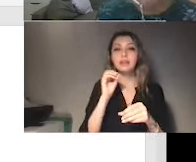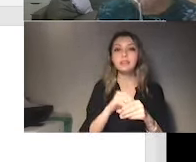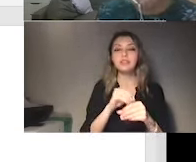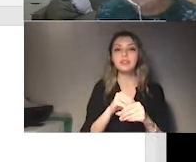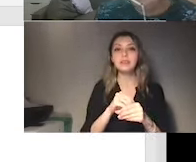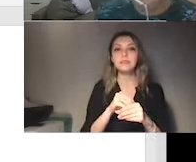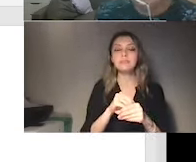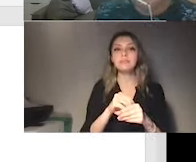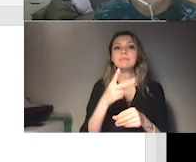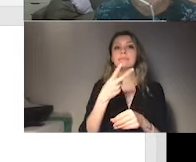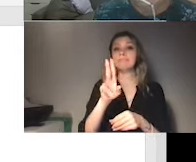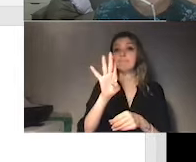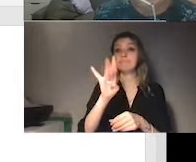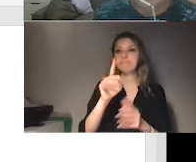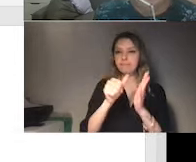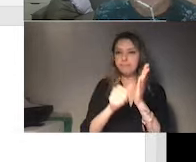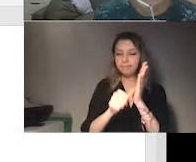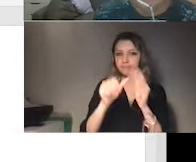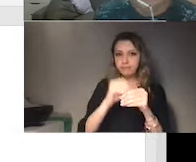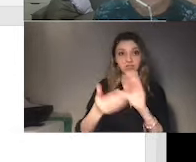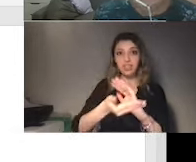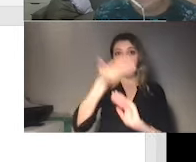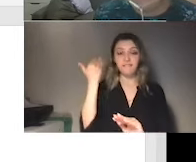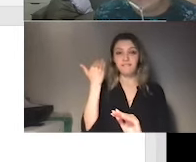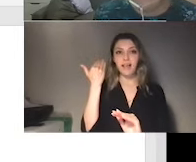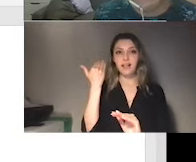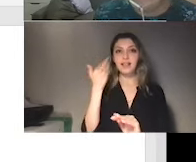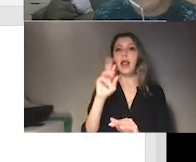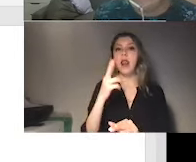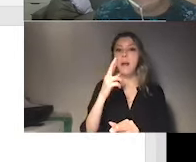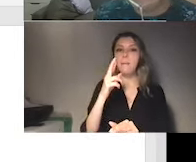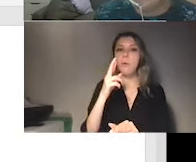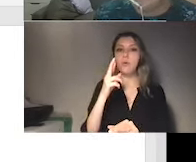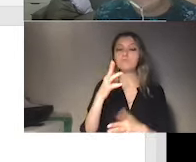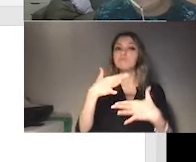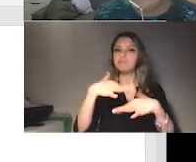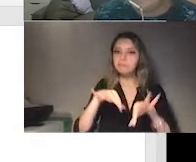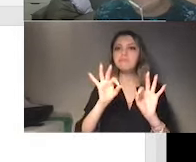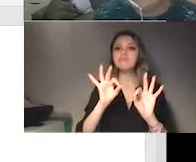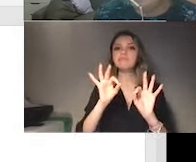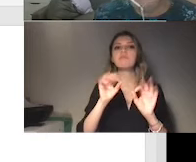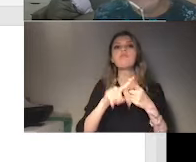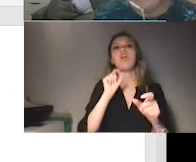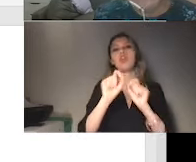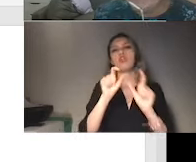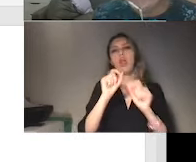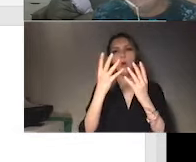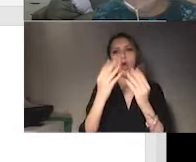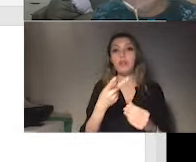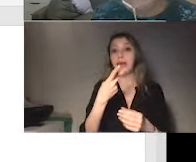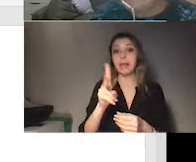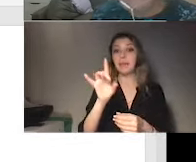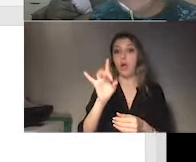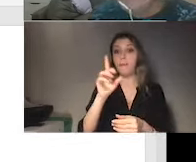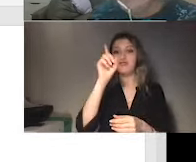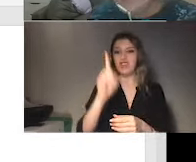2014 yılında raporlar hazırlandı ve gönderildi. 2015'in ilk